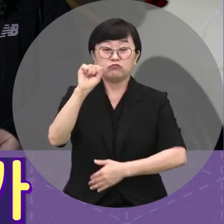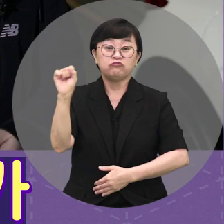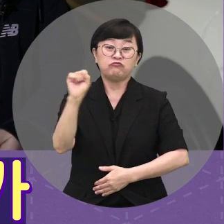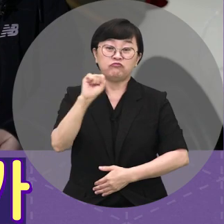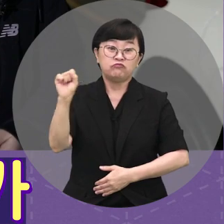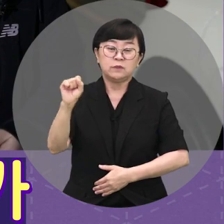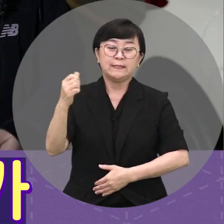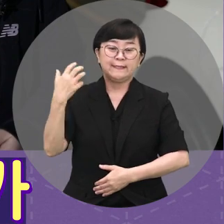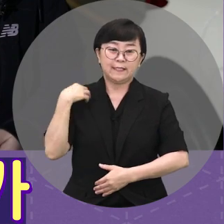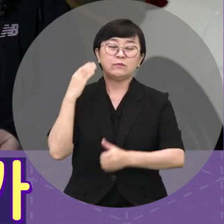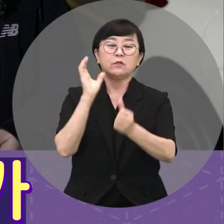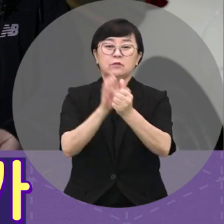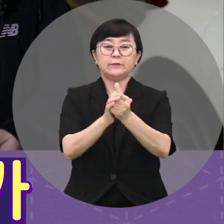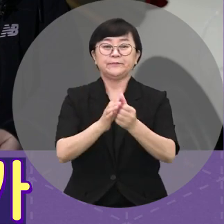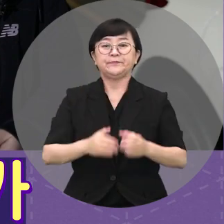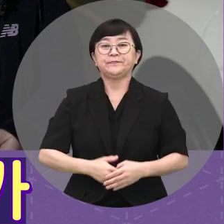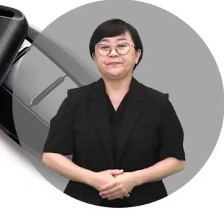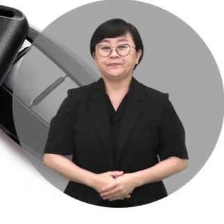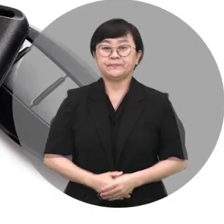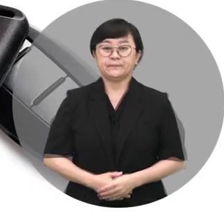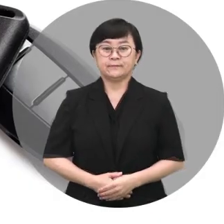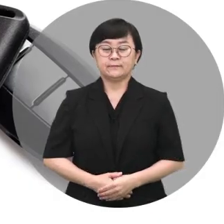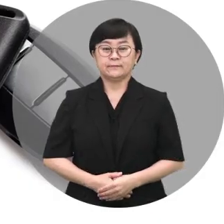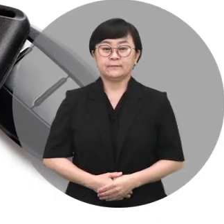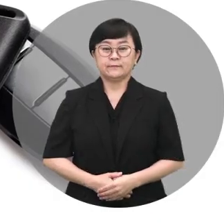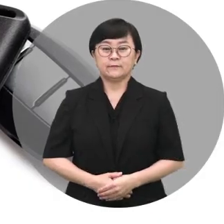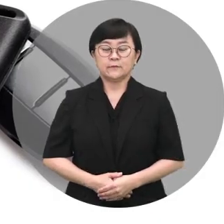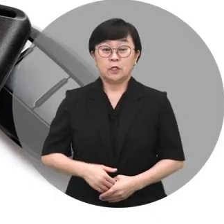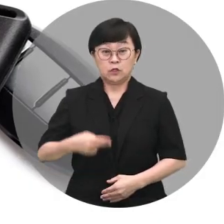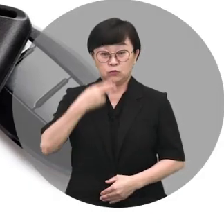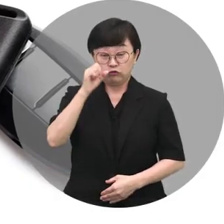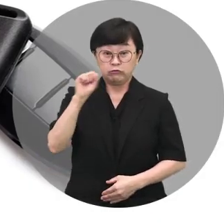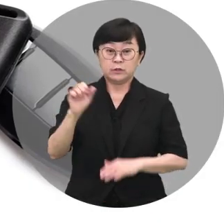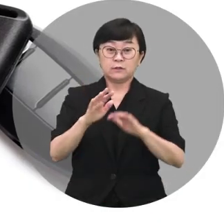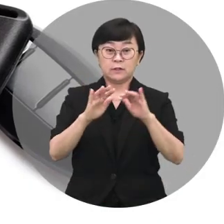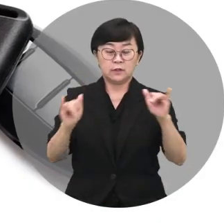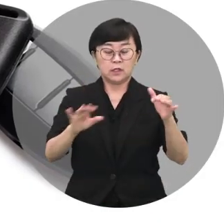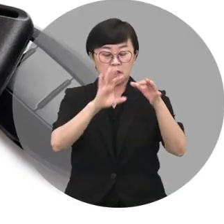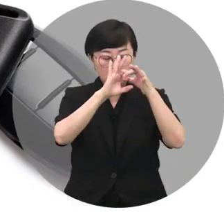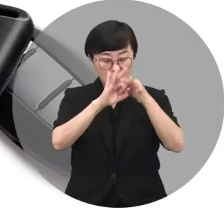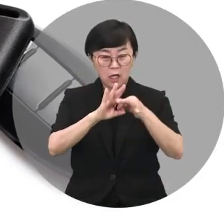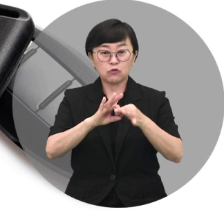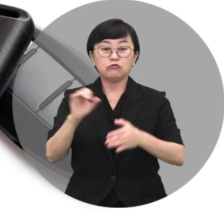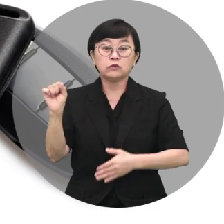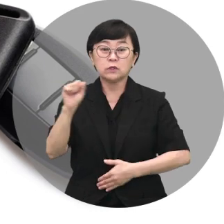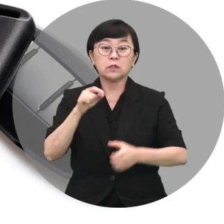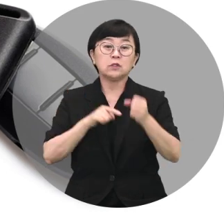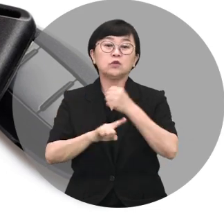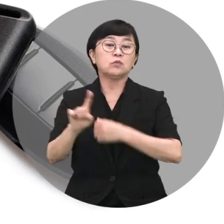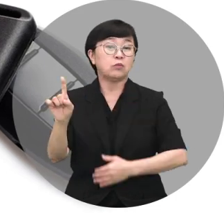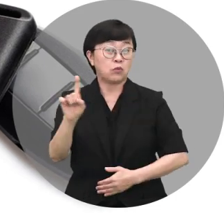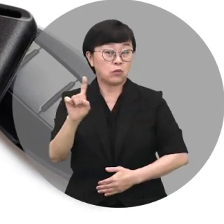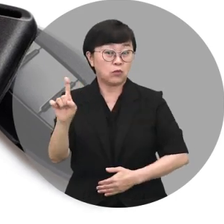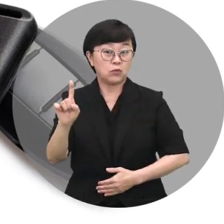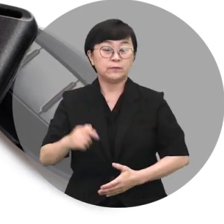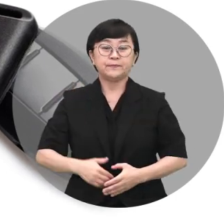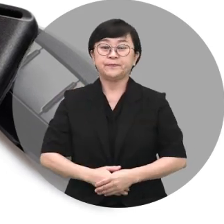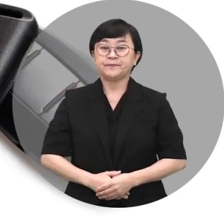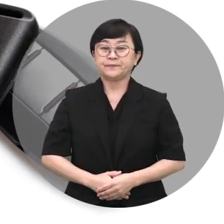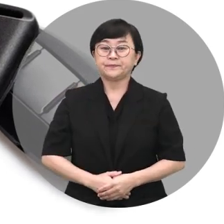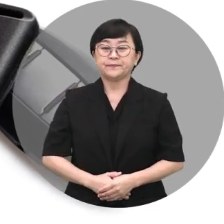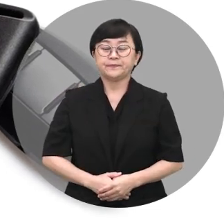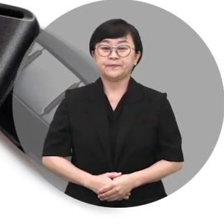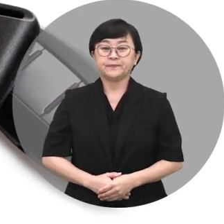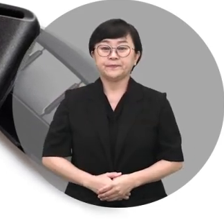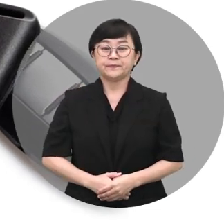행위에 책임을 전가하고 있습니다. 그렇다면 음주운전자들이 음주운전을 계속하는 이유는 대체 무엇인지